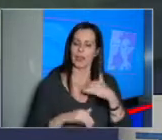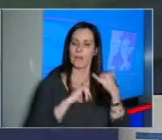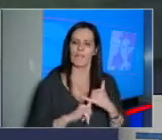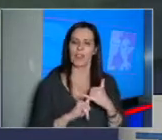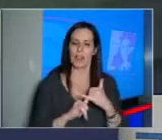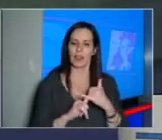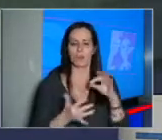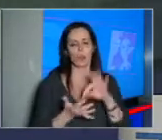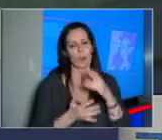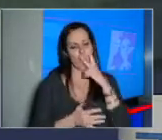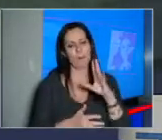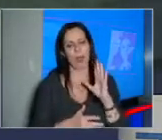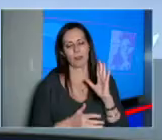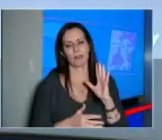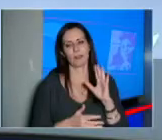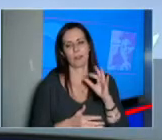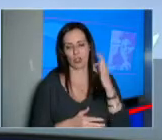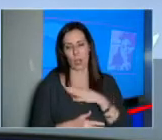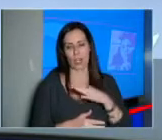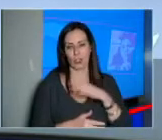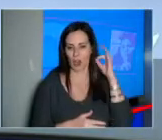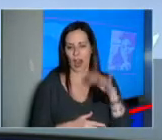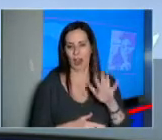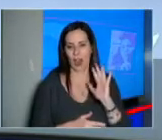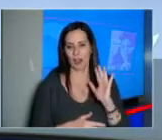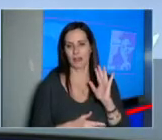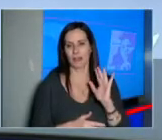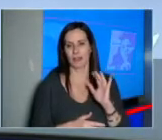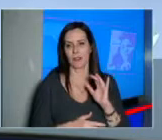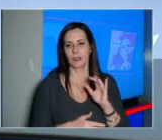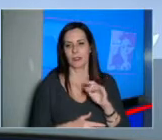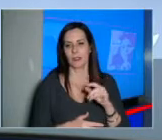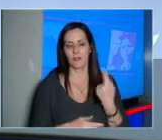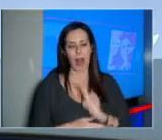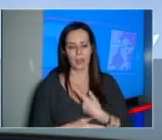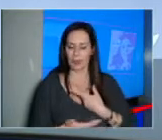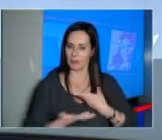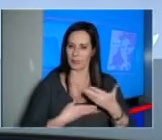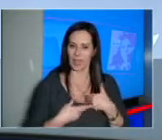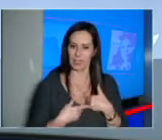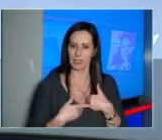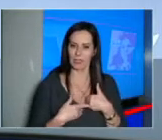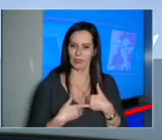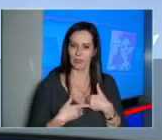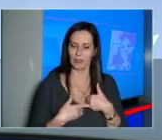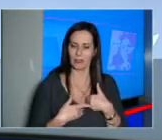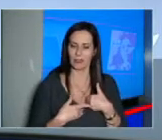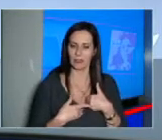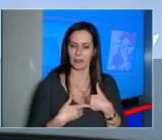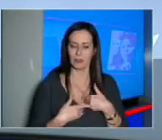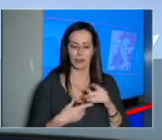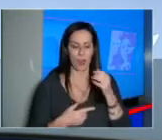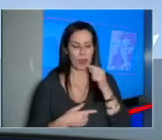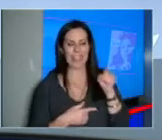אותה מנקודת מבטה שלי, של הילדה. של הילדה. כן. ולעצמי אני מתייחסת בגוף שלישי